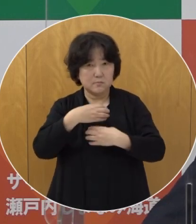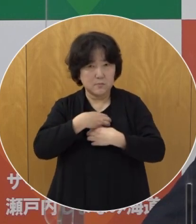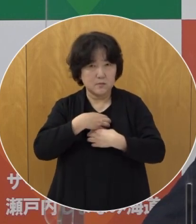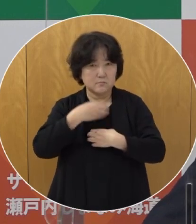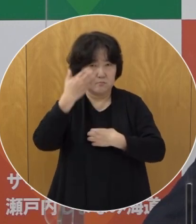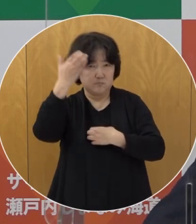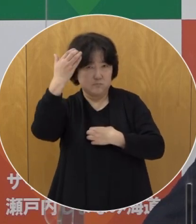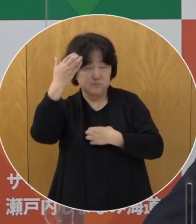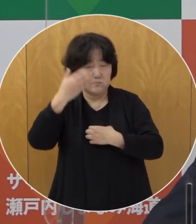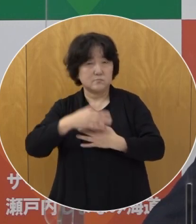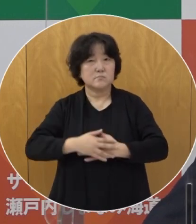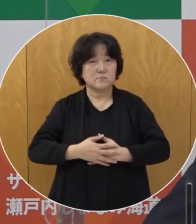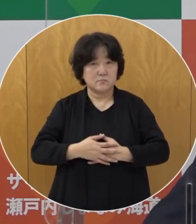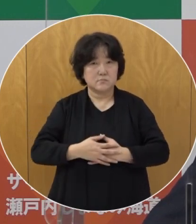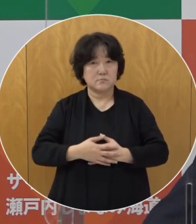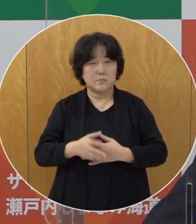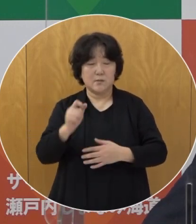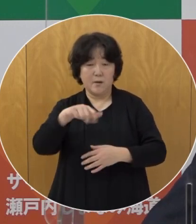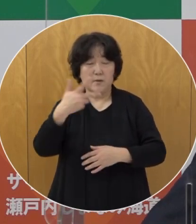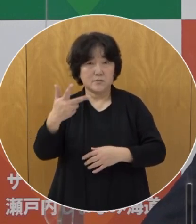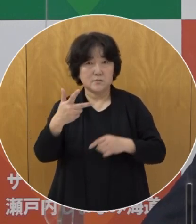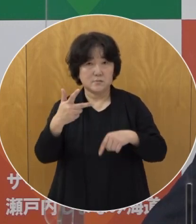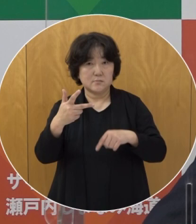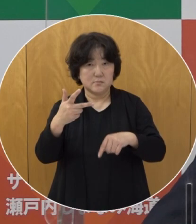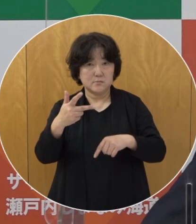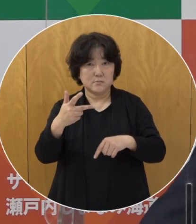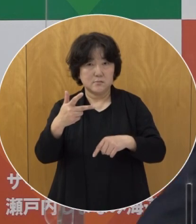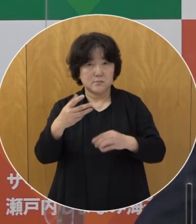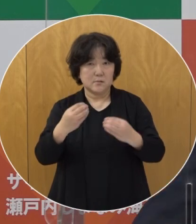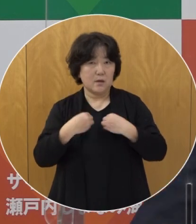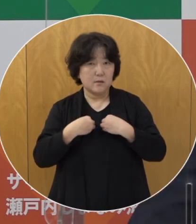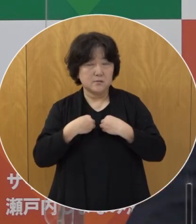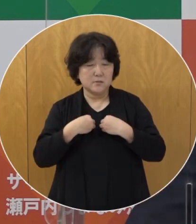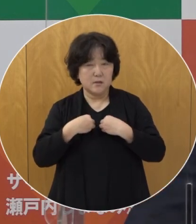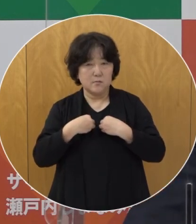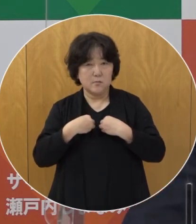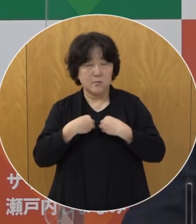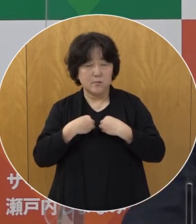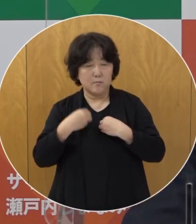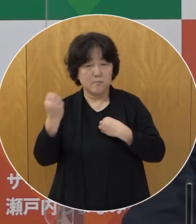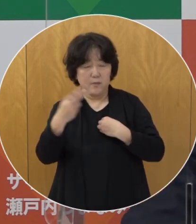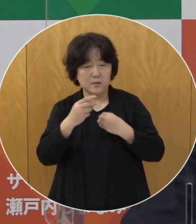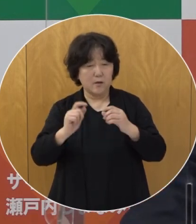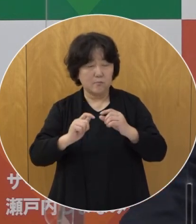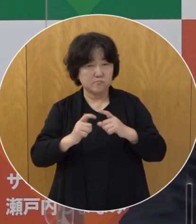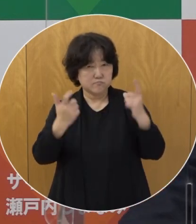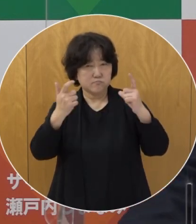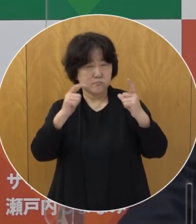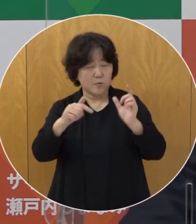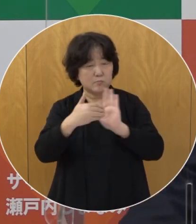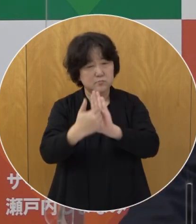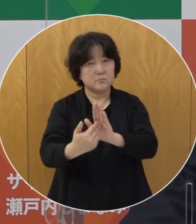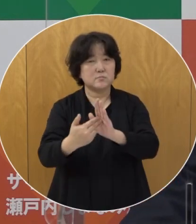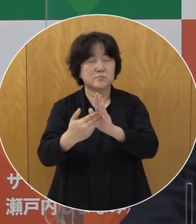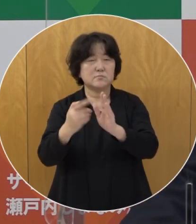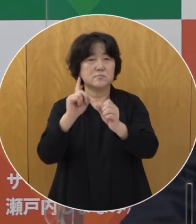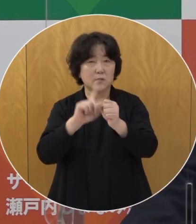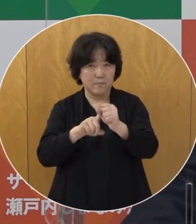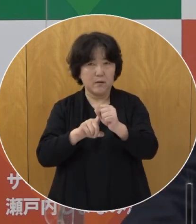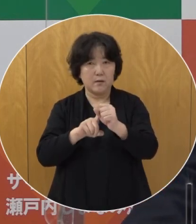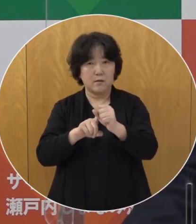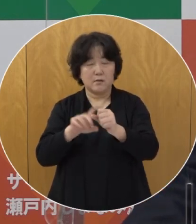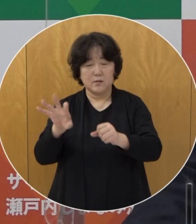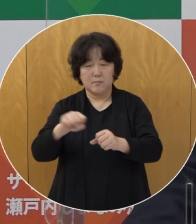状況でございます。本市におきましては、感染の再拡大を最小限に抑える